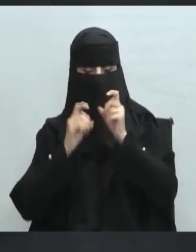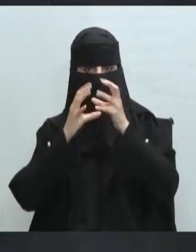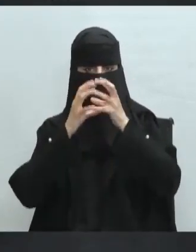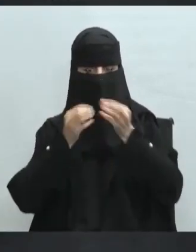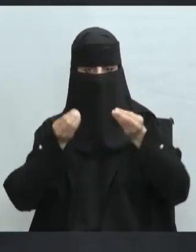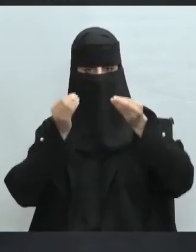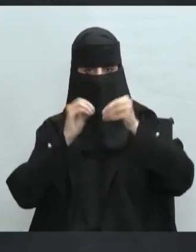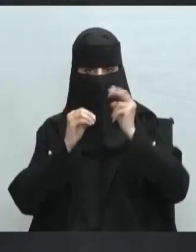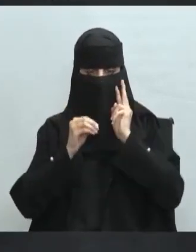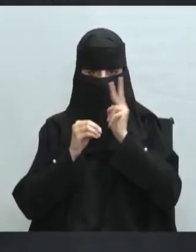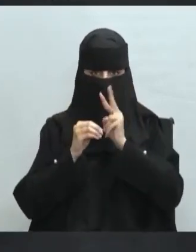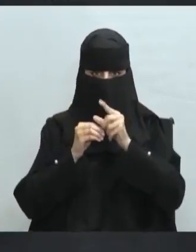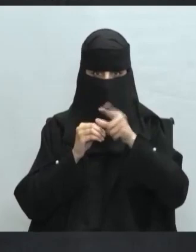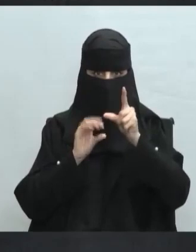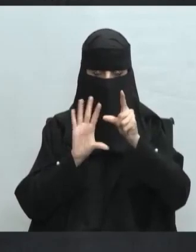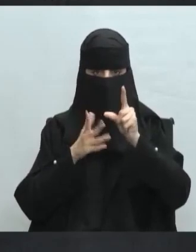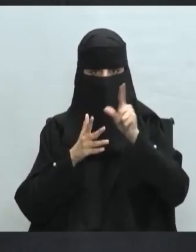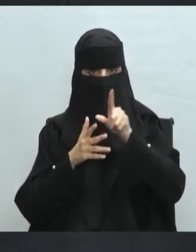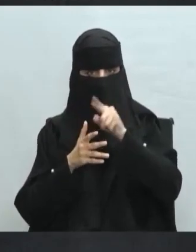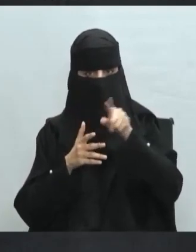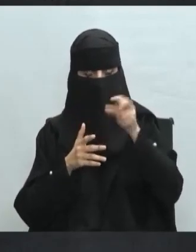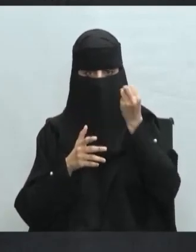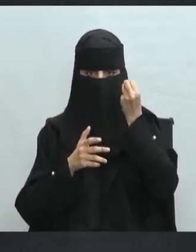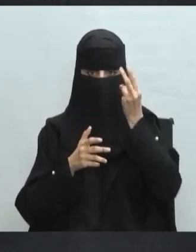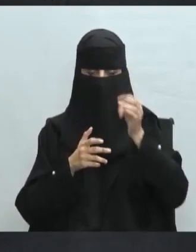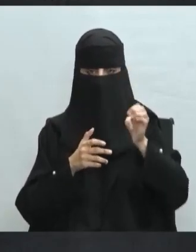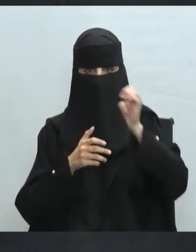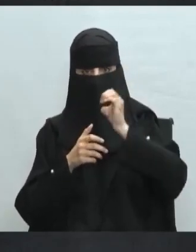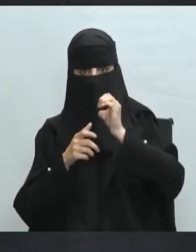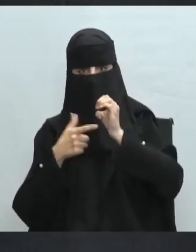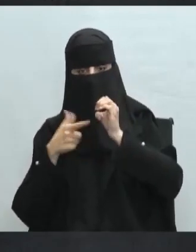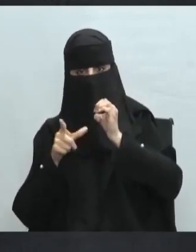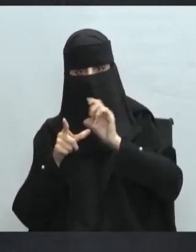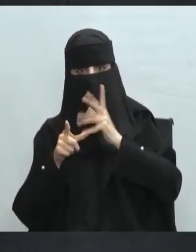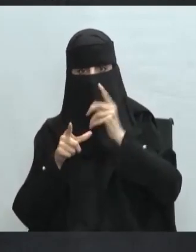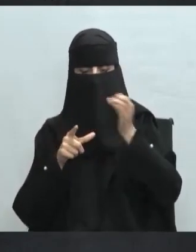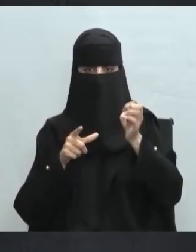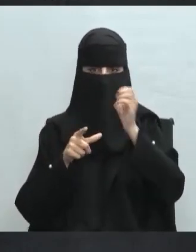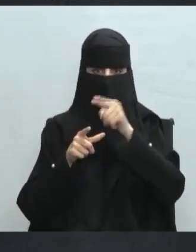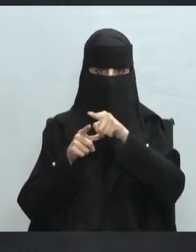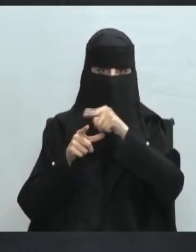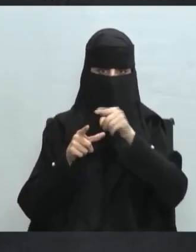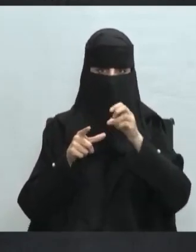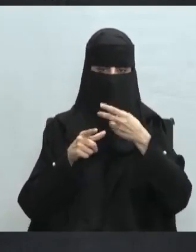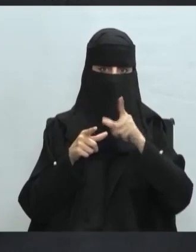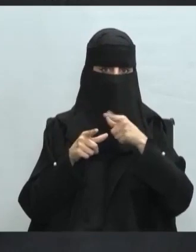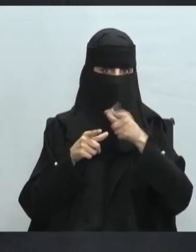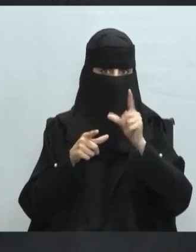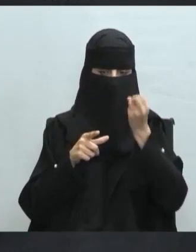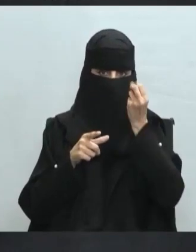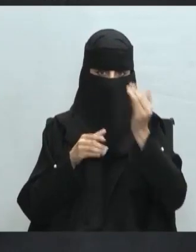التحليل الناقد هنا نقد انت تحلل النص وتنقد النص ما الاسئله التي ترى